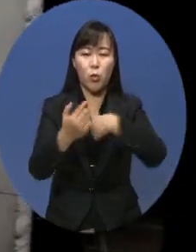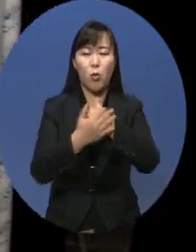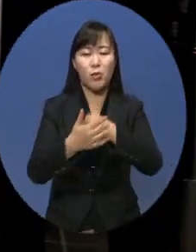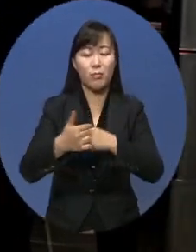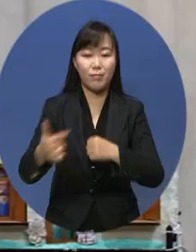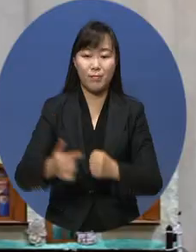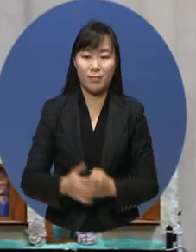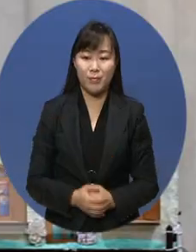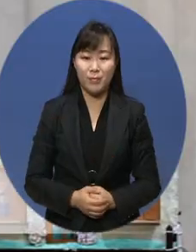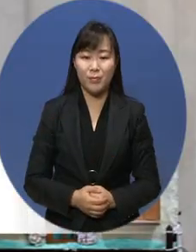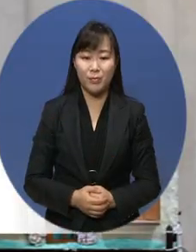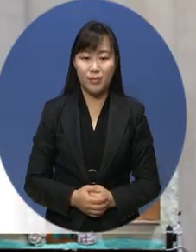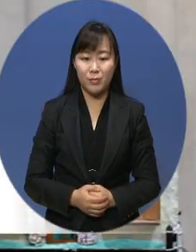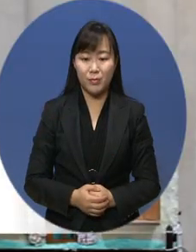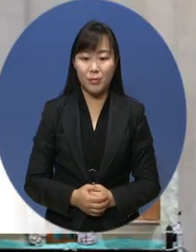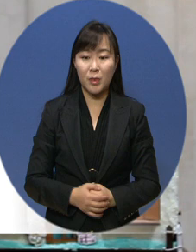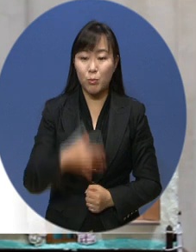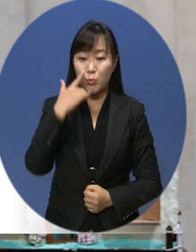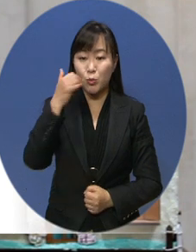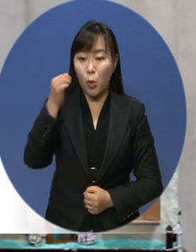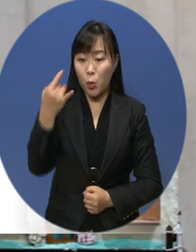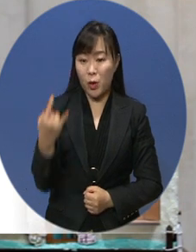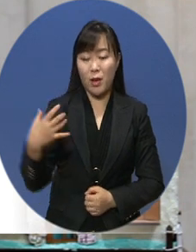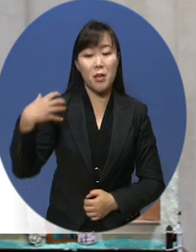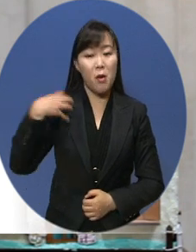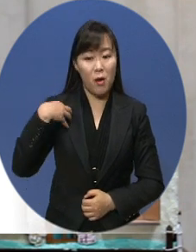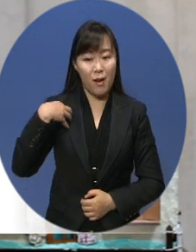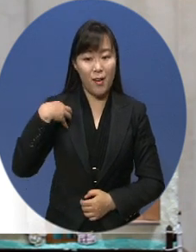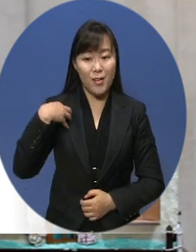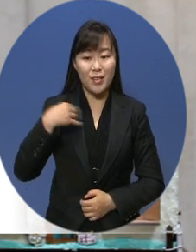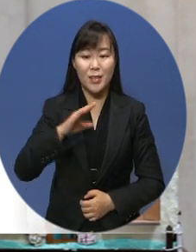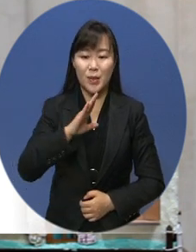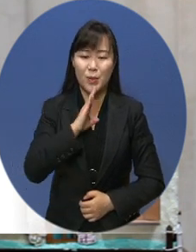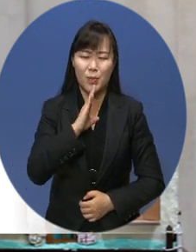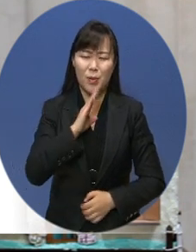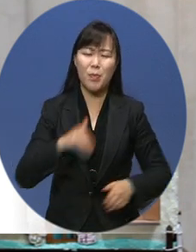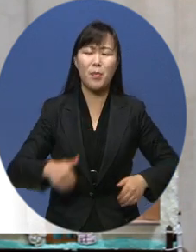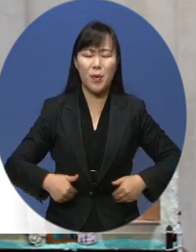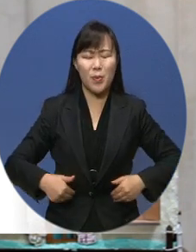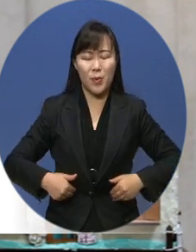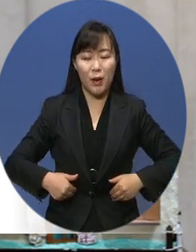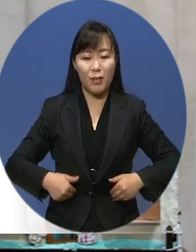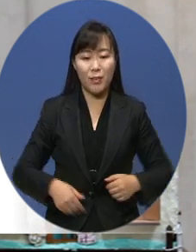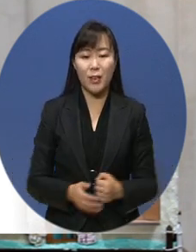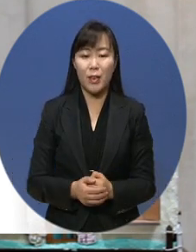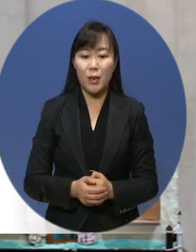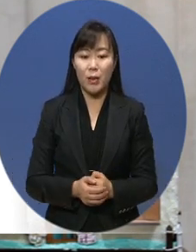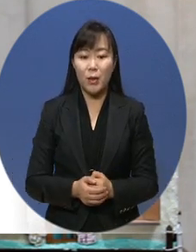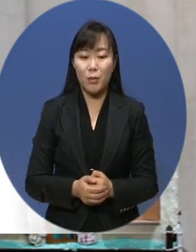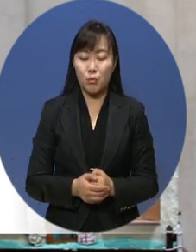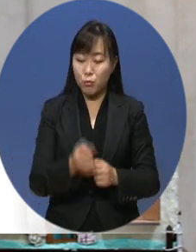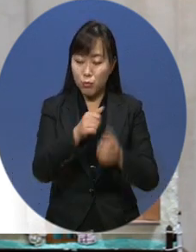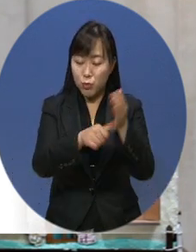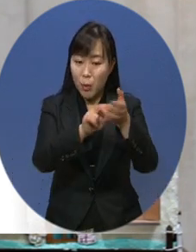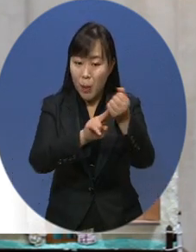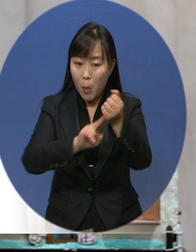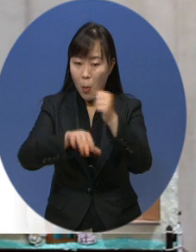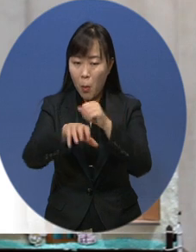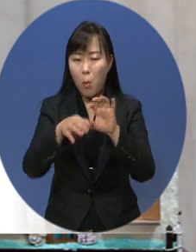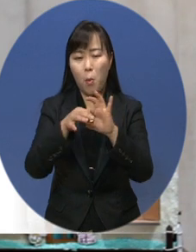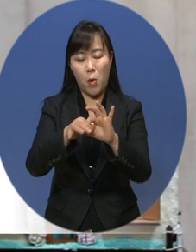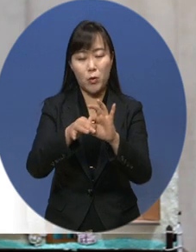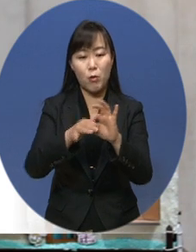된다고 합니다. 부모의 역할이 굉장히 많이 필요한 곳입니다. 그래서 바자회를 통해서 우리